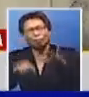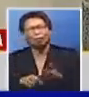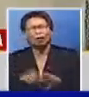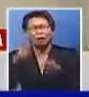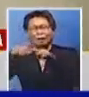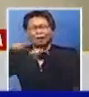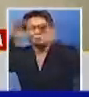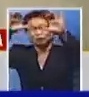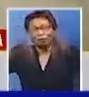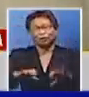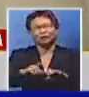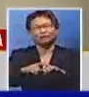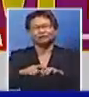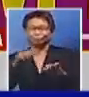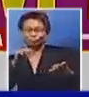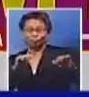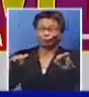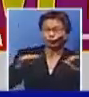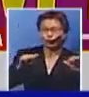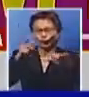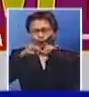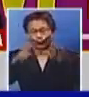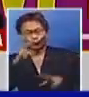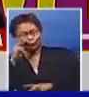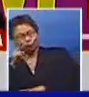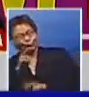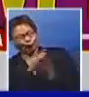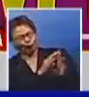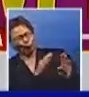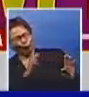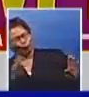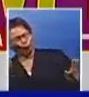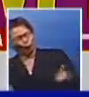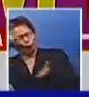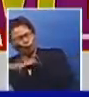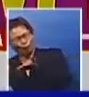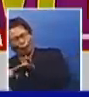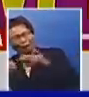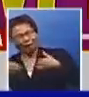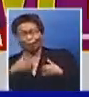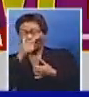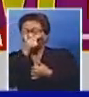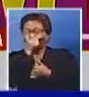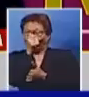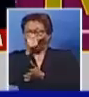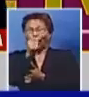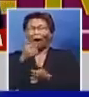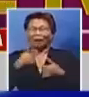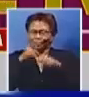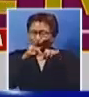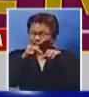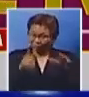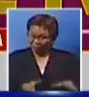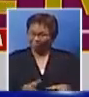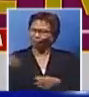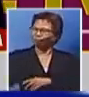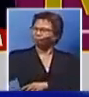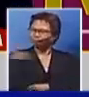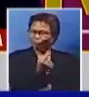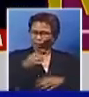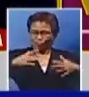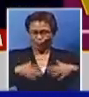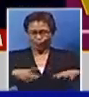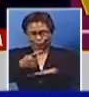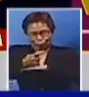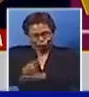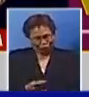Pelbagai gaya dan aksi peserta dapat dilihat sepanjang sesi saringan diadakan. Paling menarik, ada di kalangan peserta yang tampil dengan